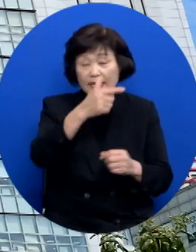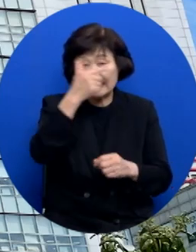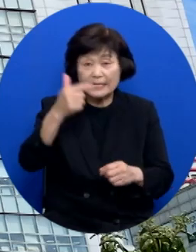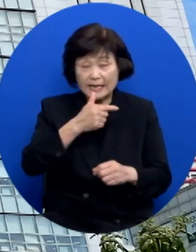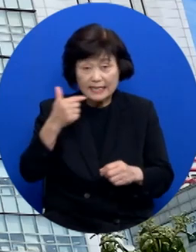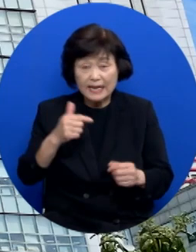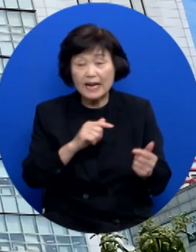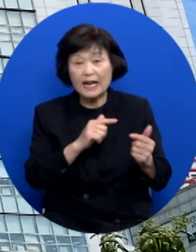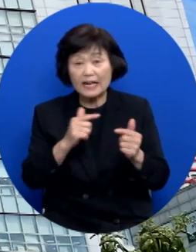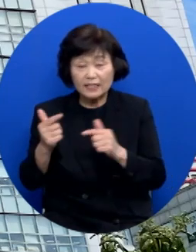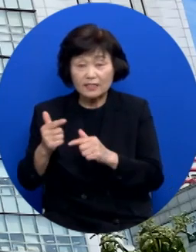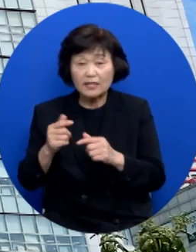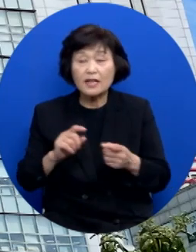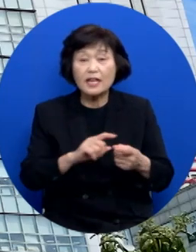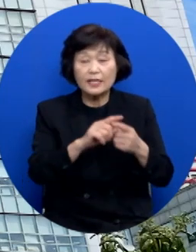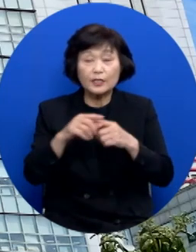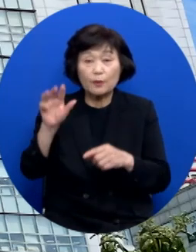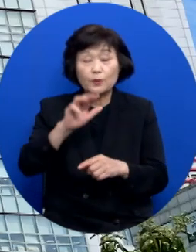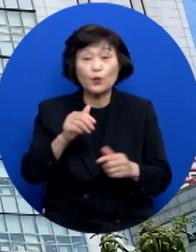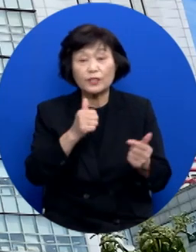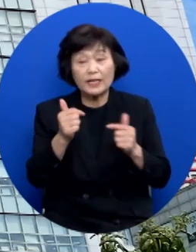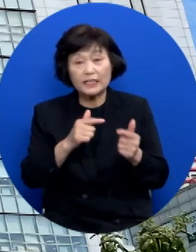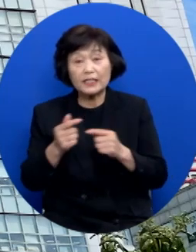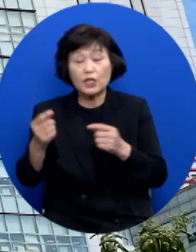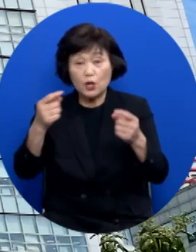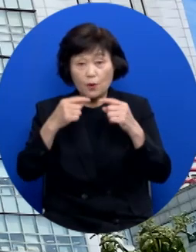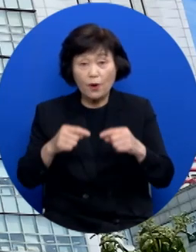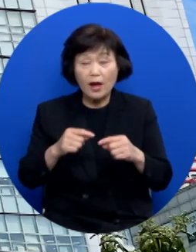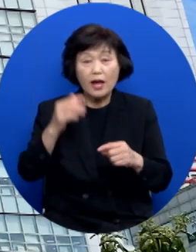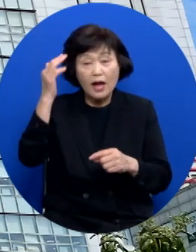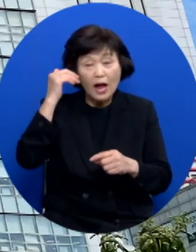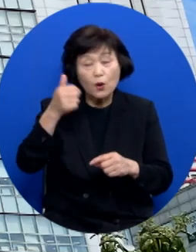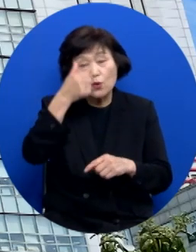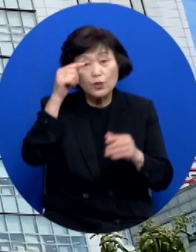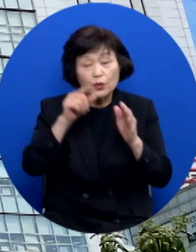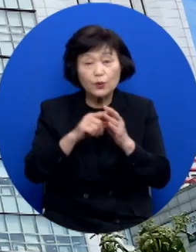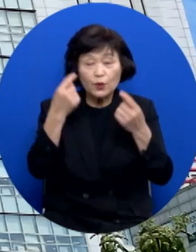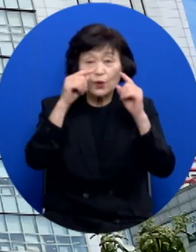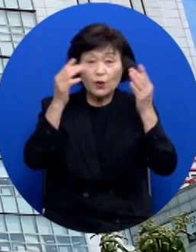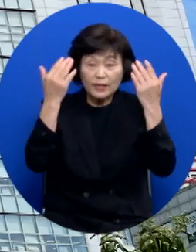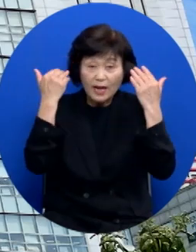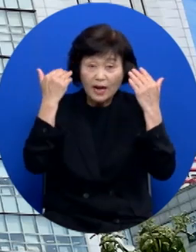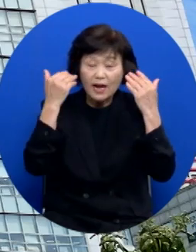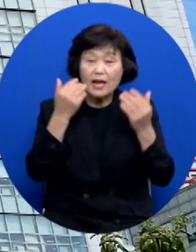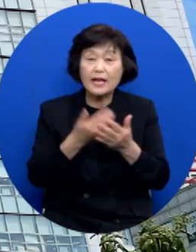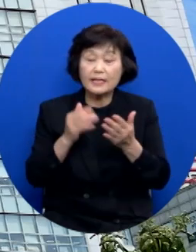등 선교지 대학 총장과 교수들이 참여해 선교지 기독대학의 리더십